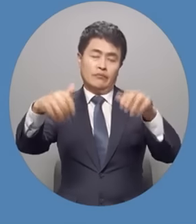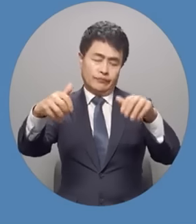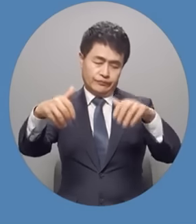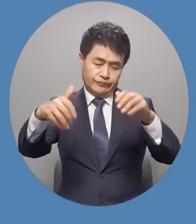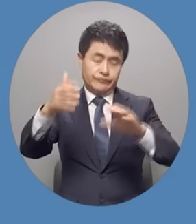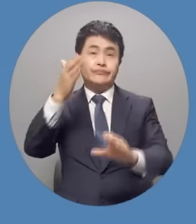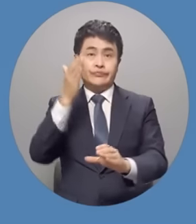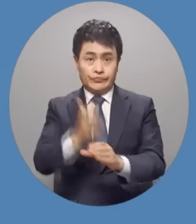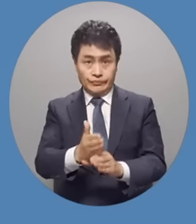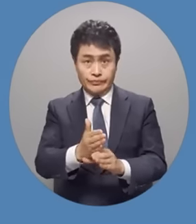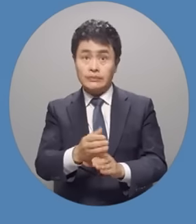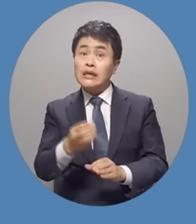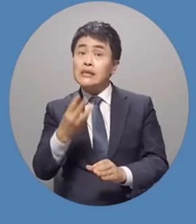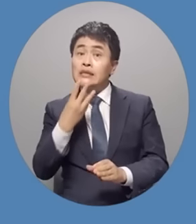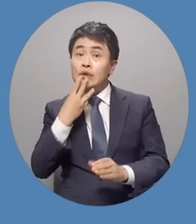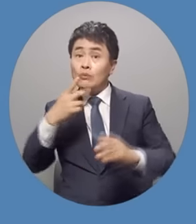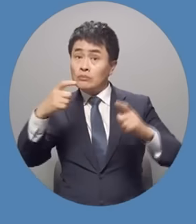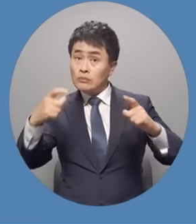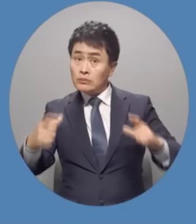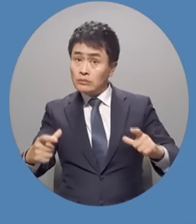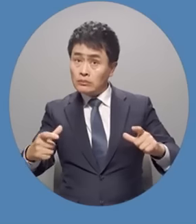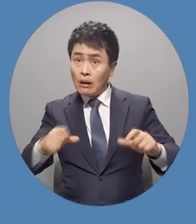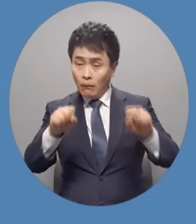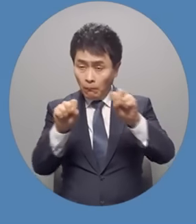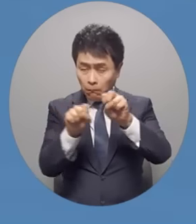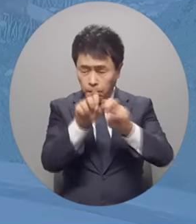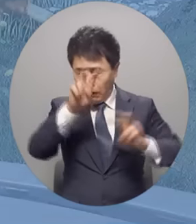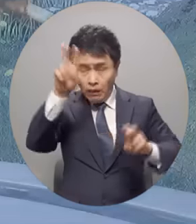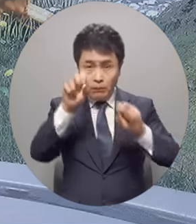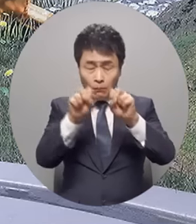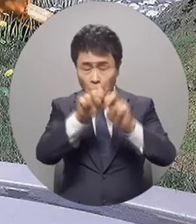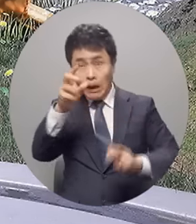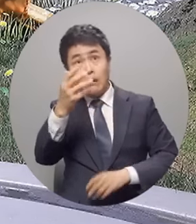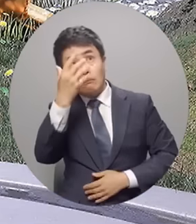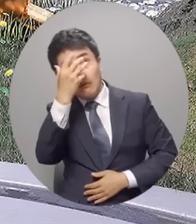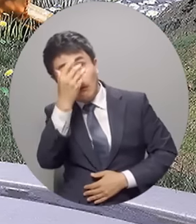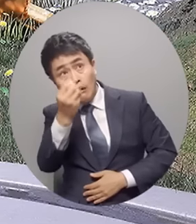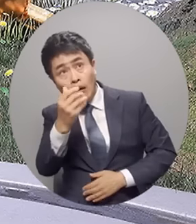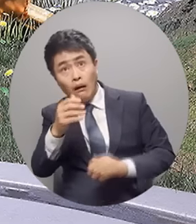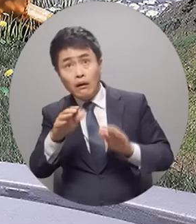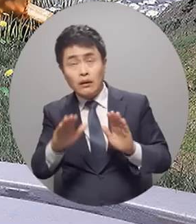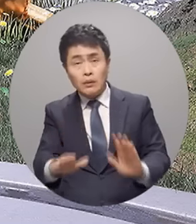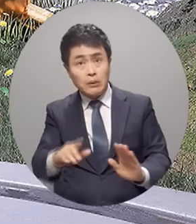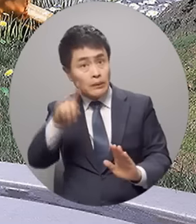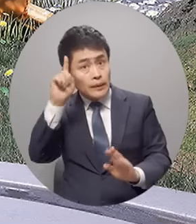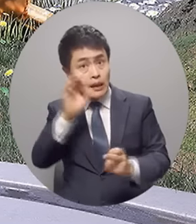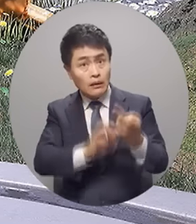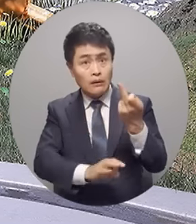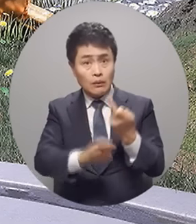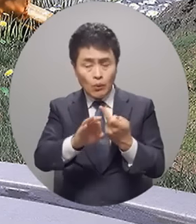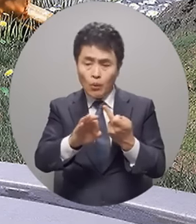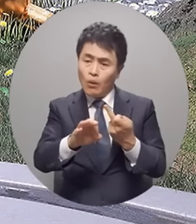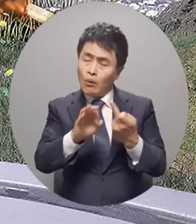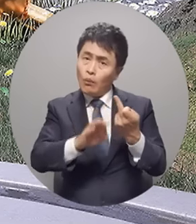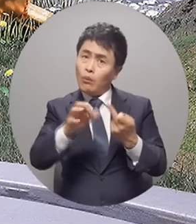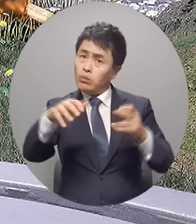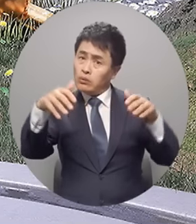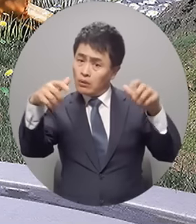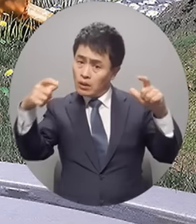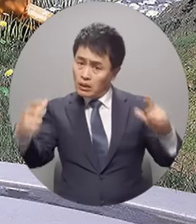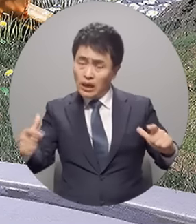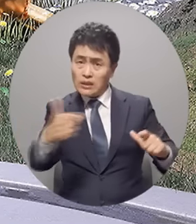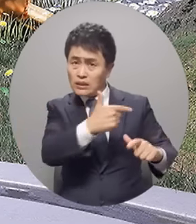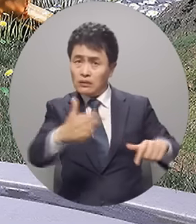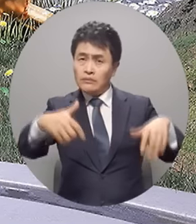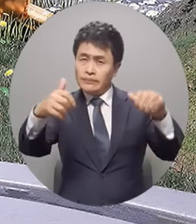쏟아지고 있고요 서울 지역에서는 벼락이 관측되기도 했는데요 이번에도 내일 아침과 오전까지가 최대